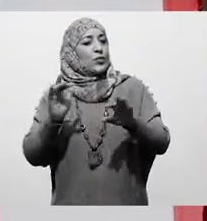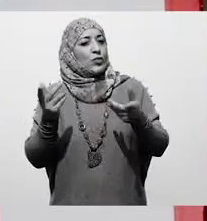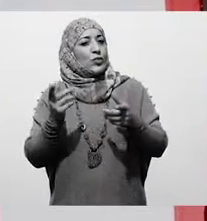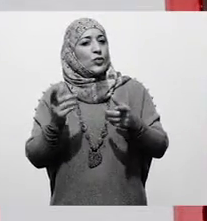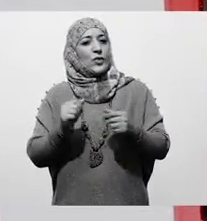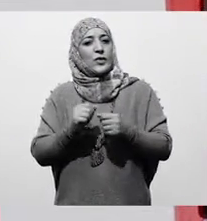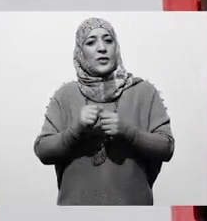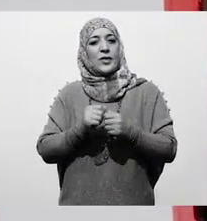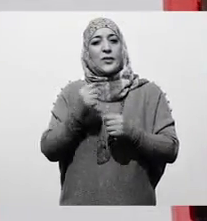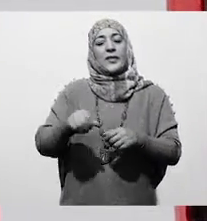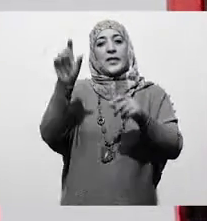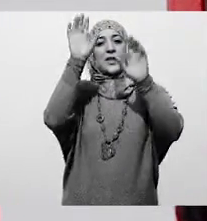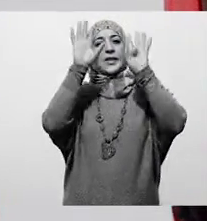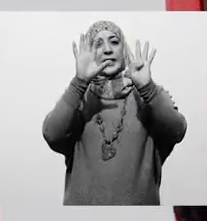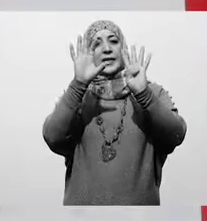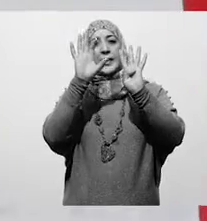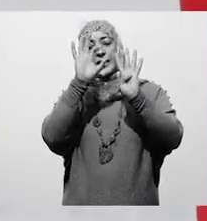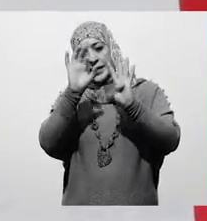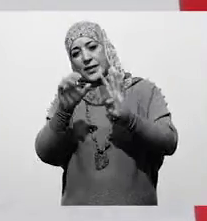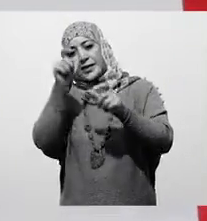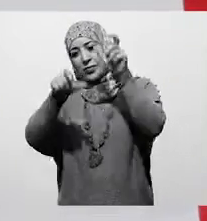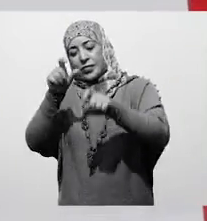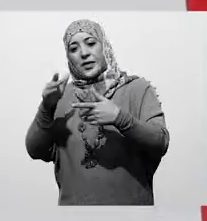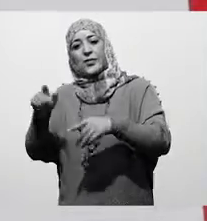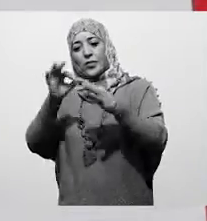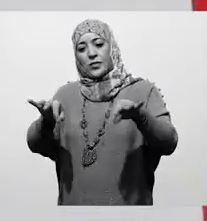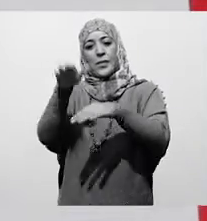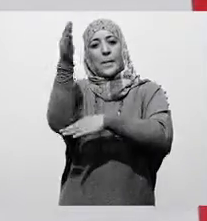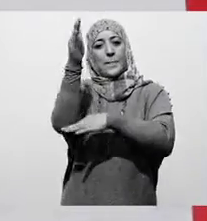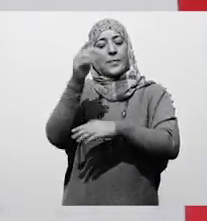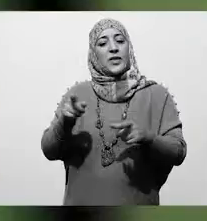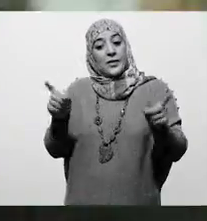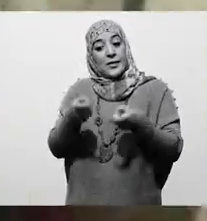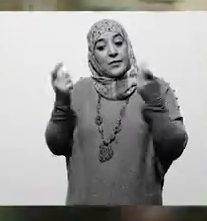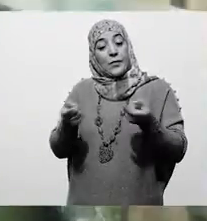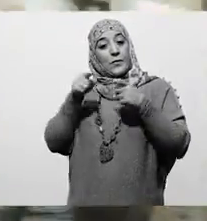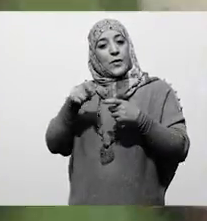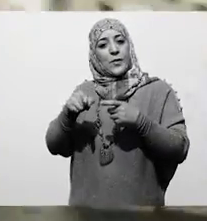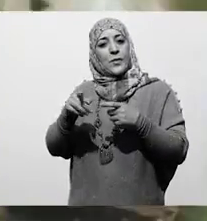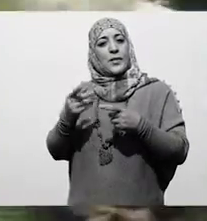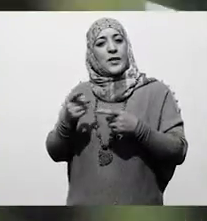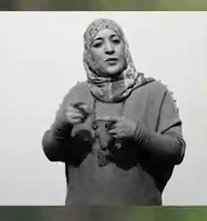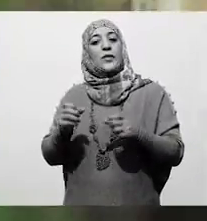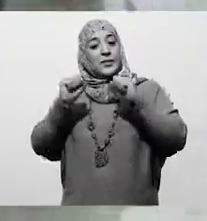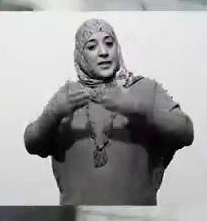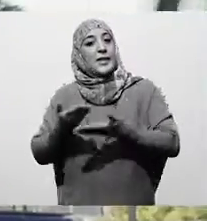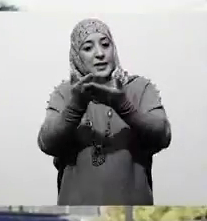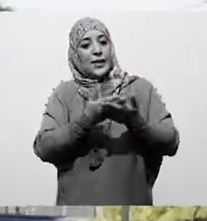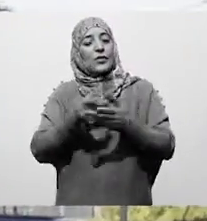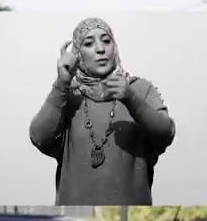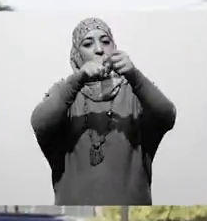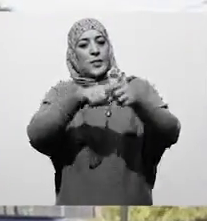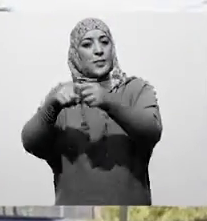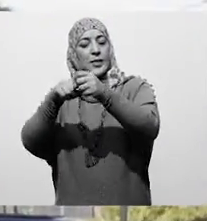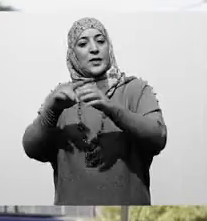touché plus de 90 participants de ces 3 pays. Cette formation a permis aux participants